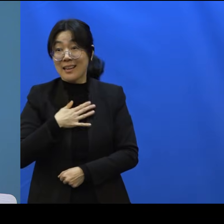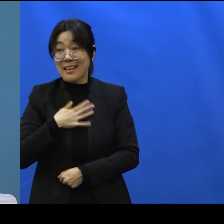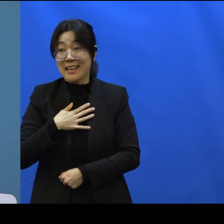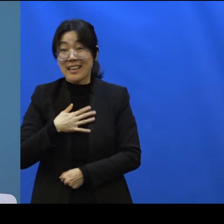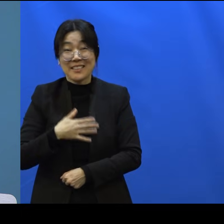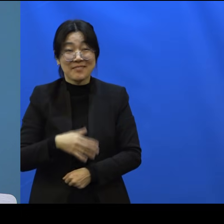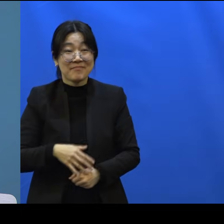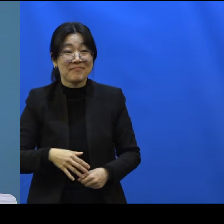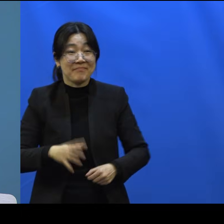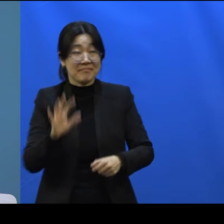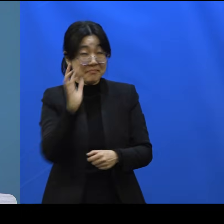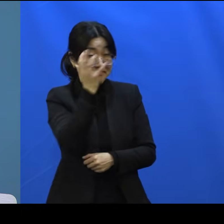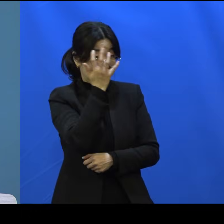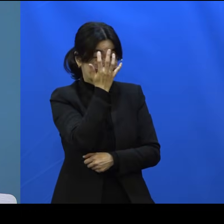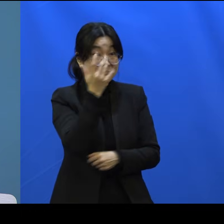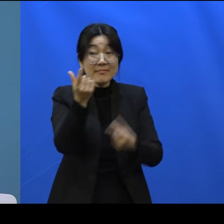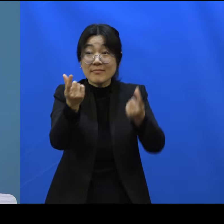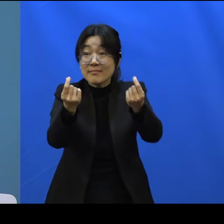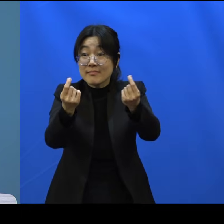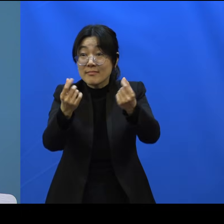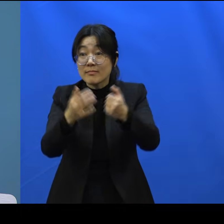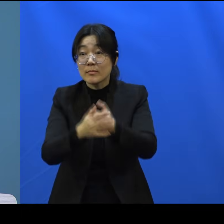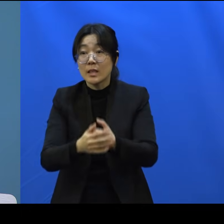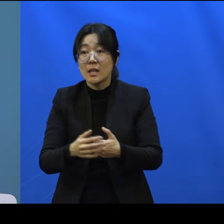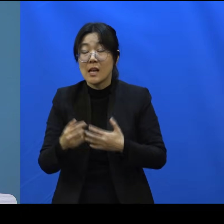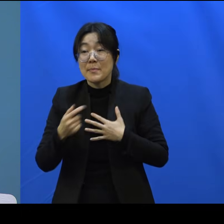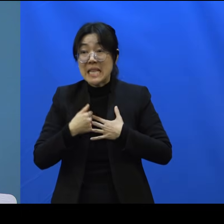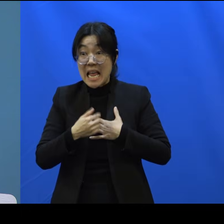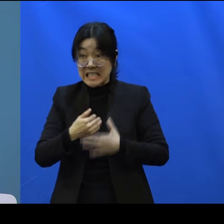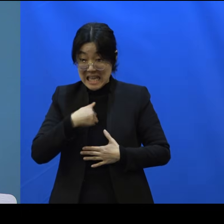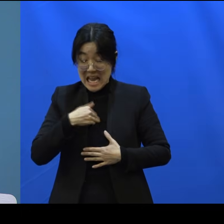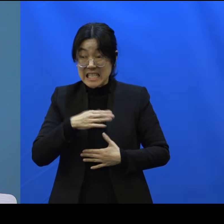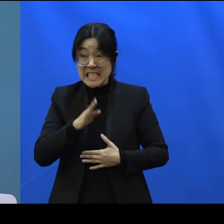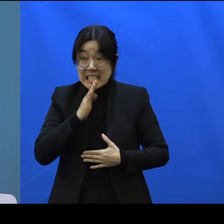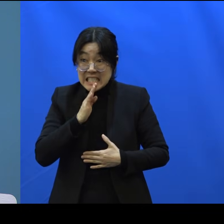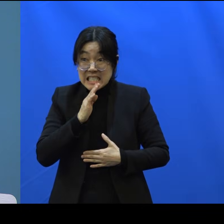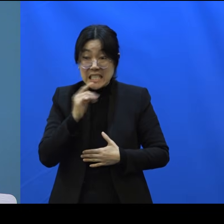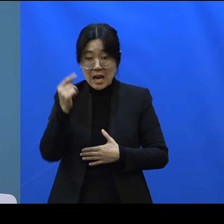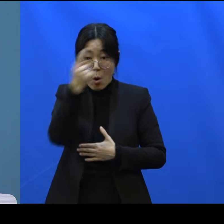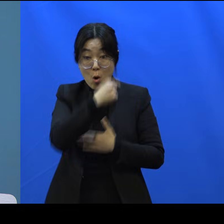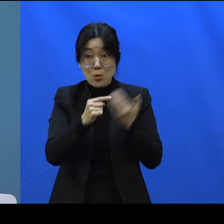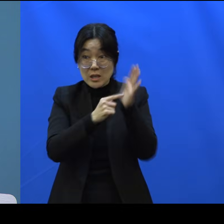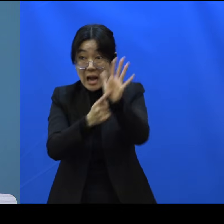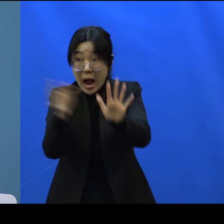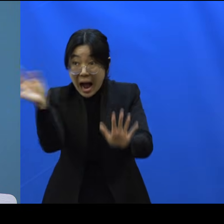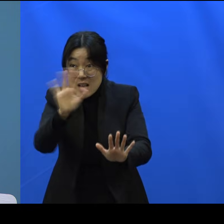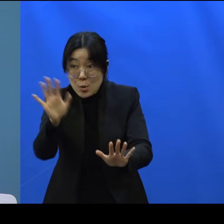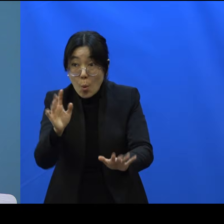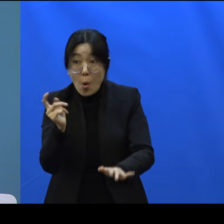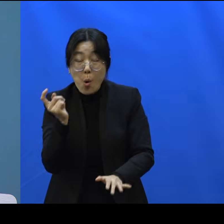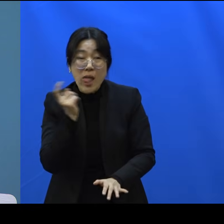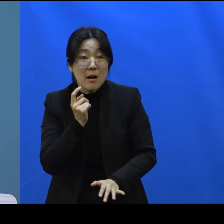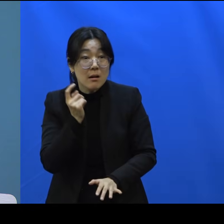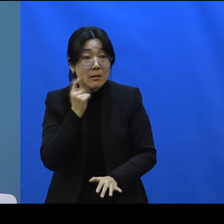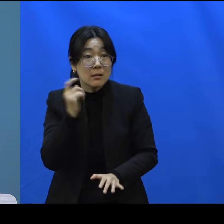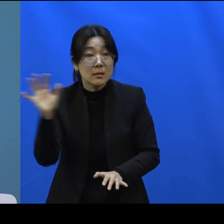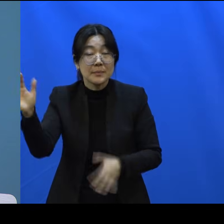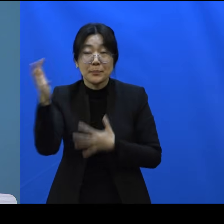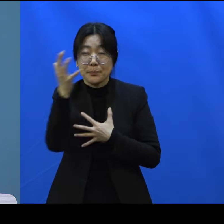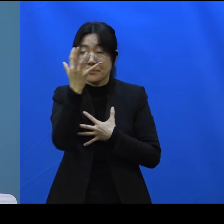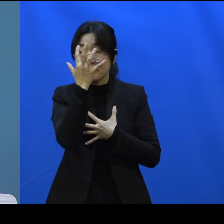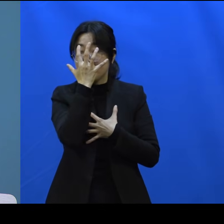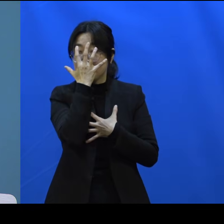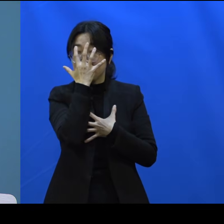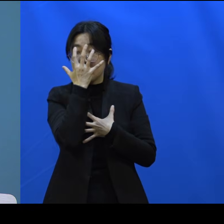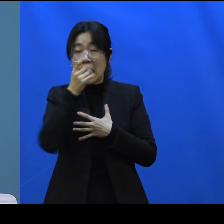거짓된 모습을 보여주는 거죠. 사실은. 여러분, 이것이 우리의 삶 속에서 자꾸 이제 그런 것들이 일어날 가능성이